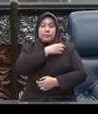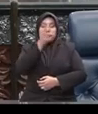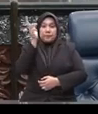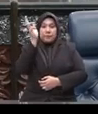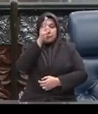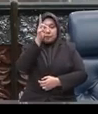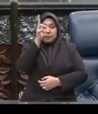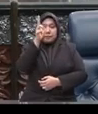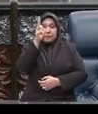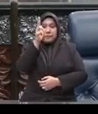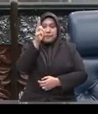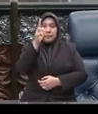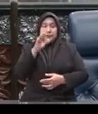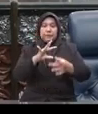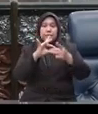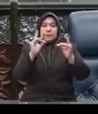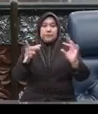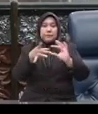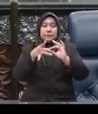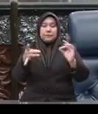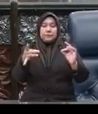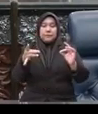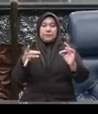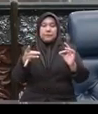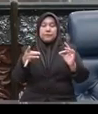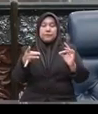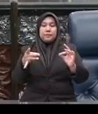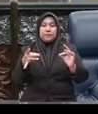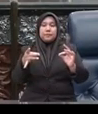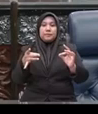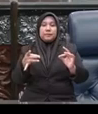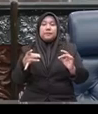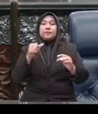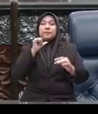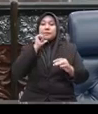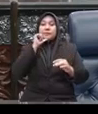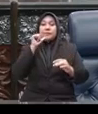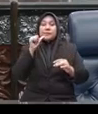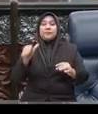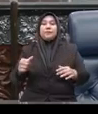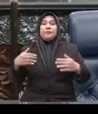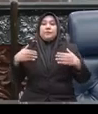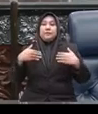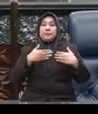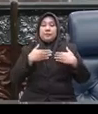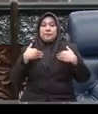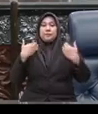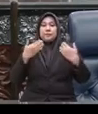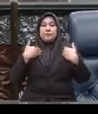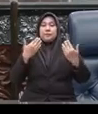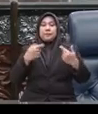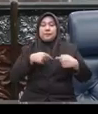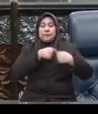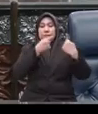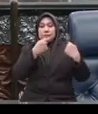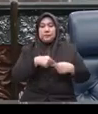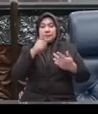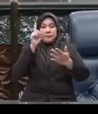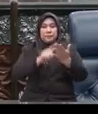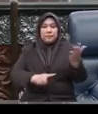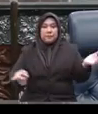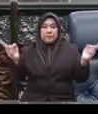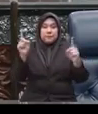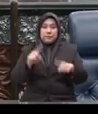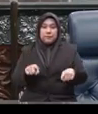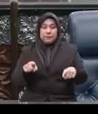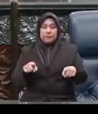yang kita dengan tidak senang hati tentang apa yang berlaku kita